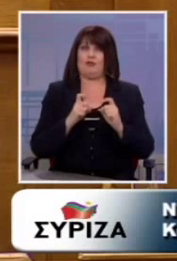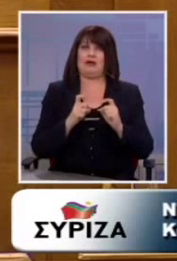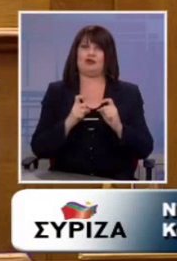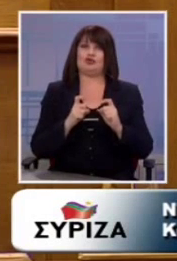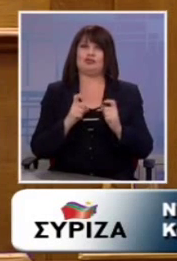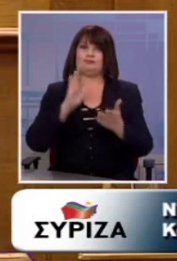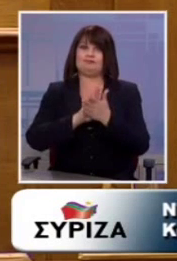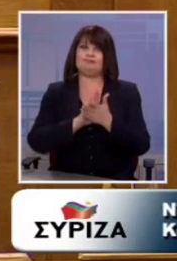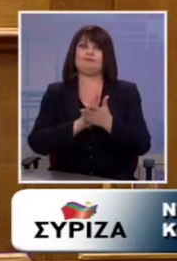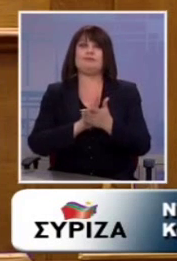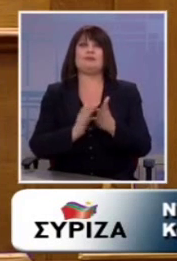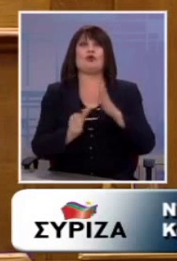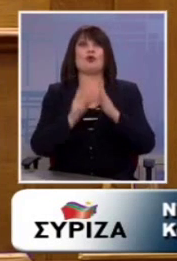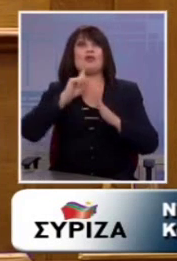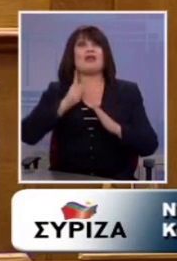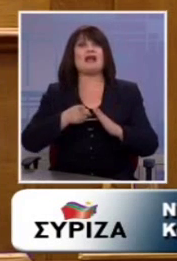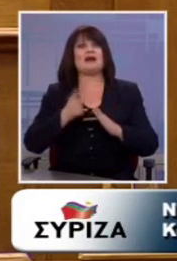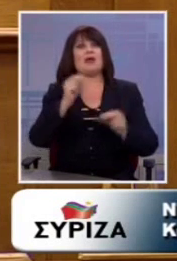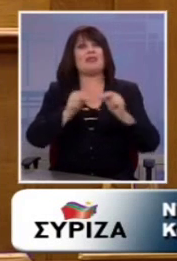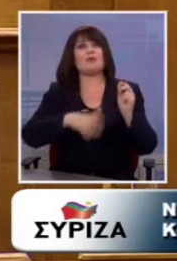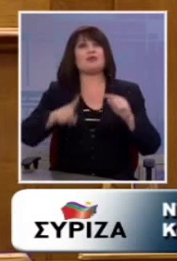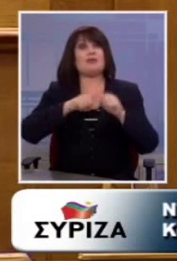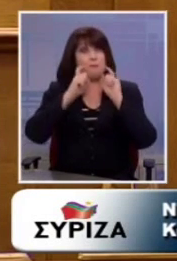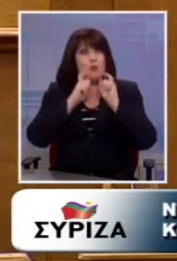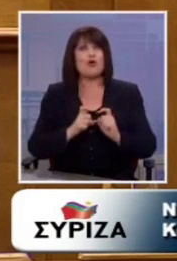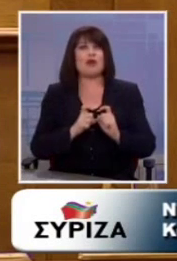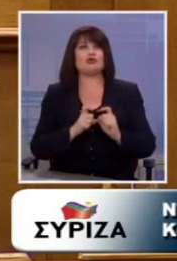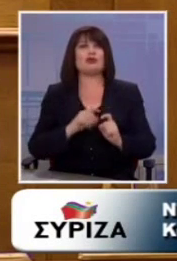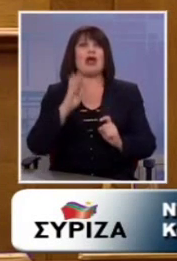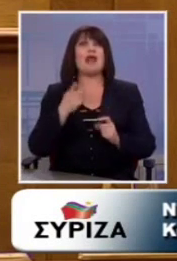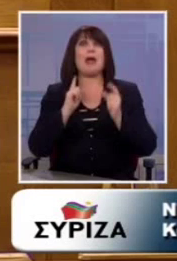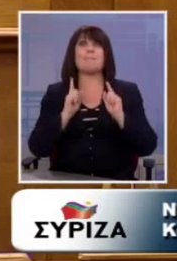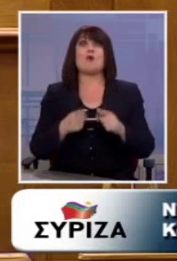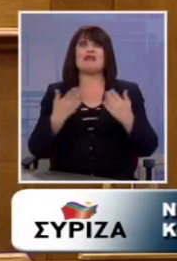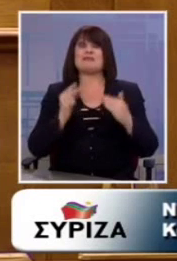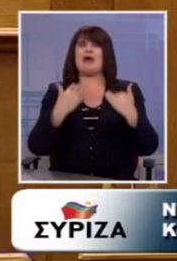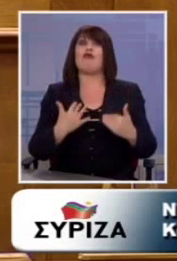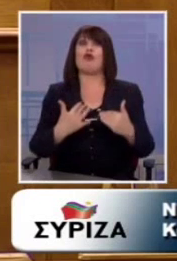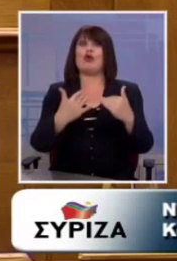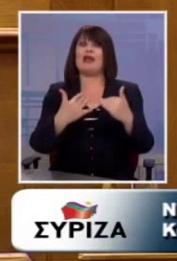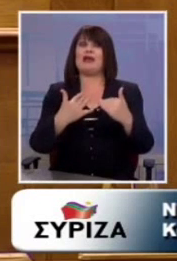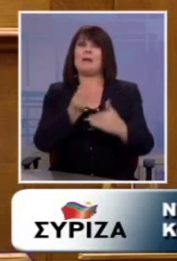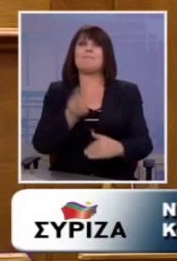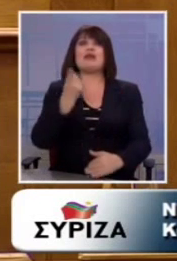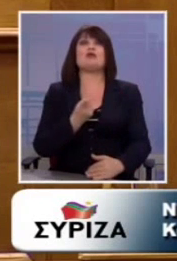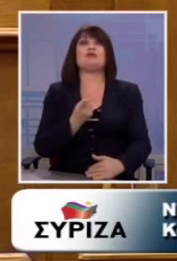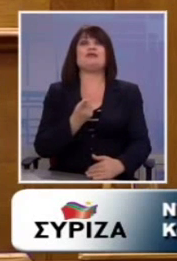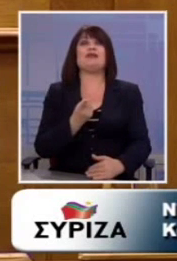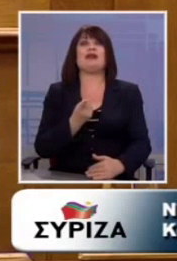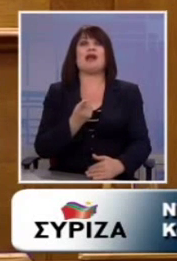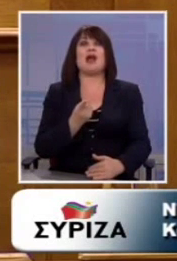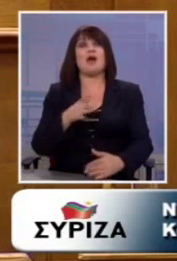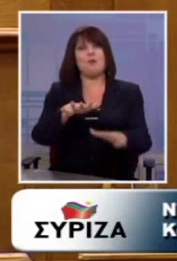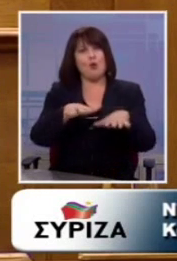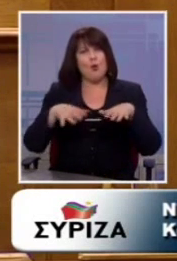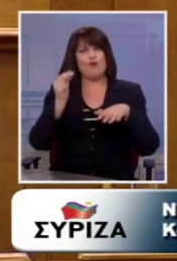να εκδώσει το σχετικό προεδρικό διάταγμα για το δημοψήφισμα, εφόσον έχει ληφθεί απόφαση της Βουλής με την απόλυτη πλειοψηφία του όλου αριθμού